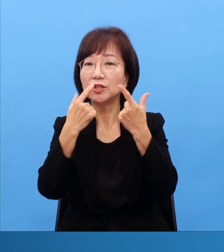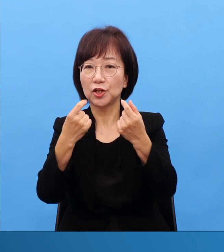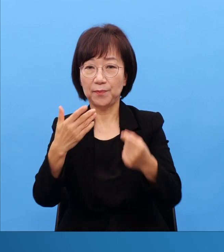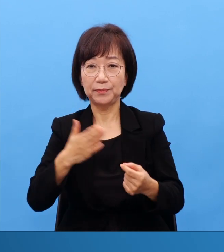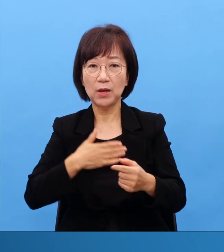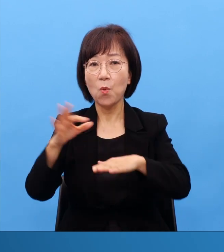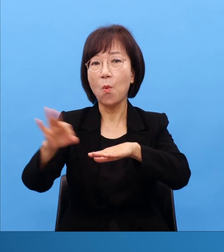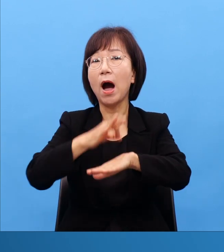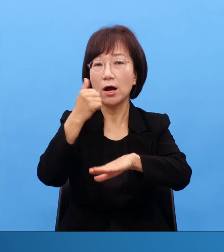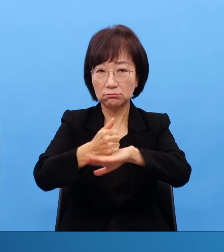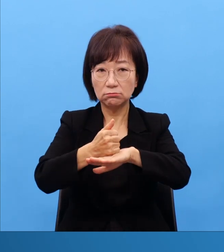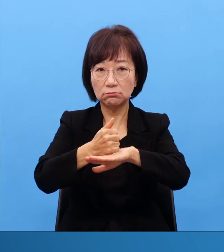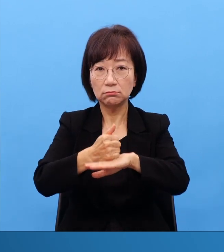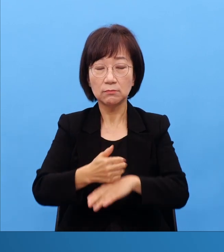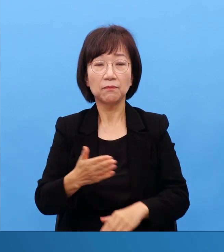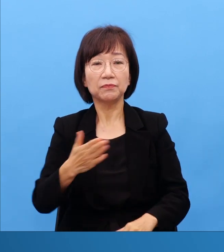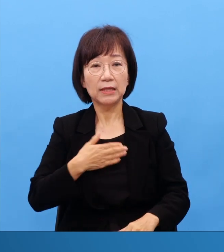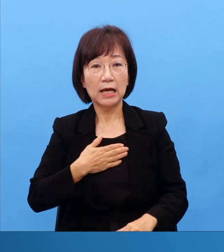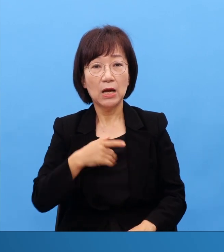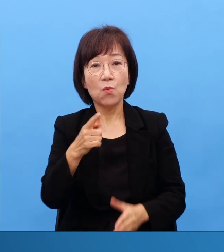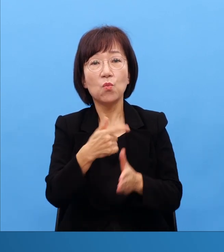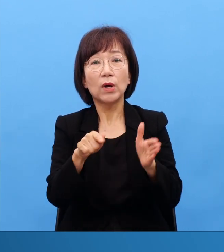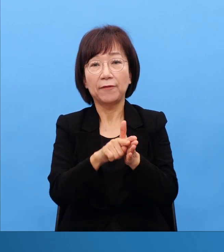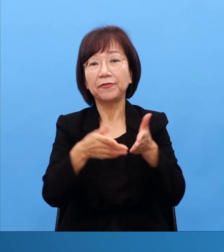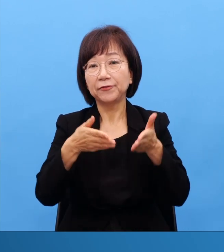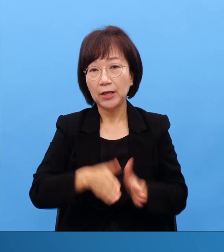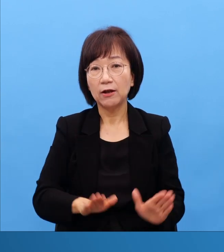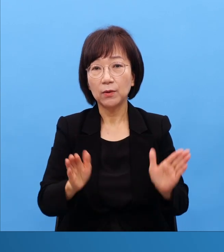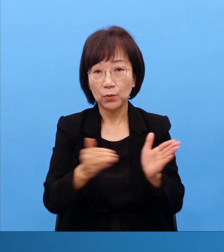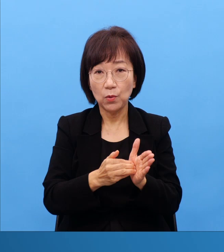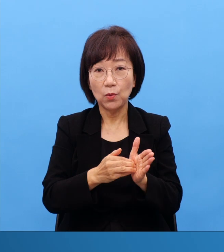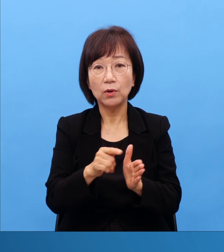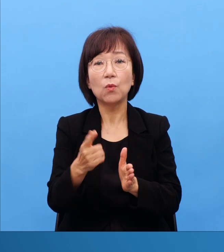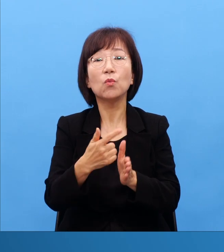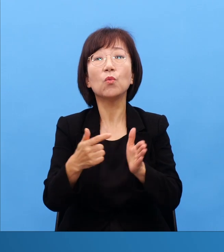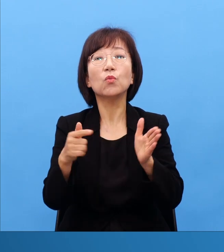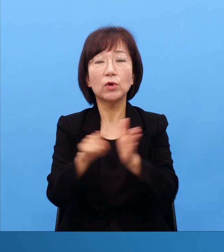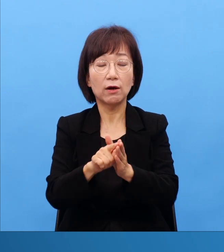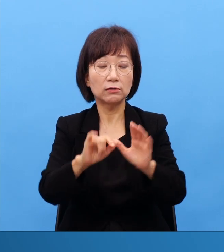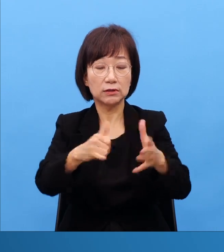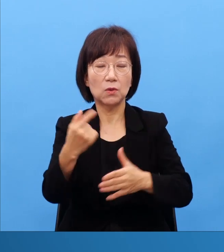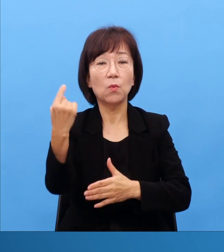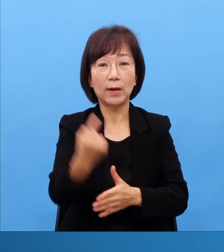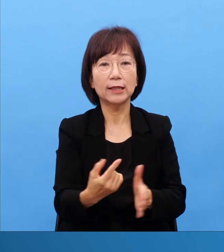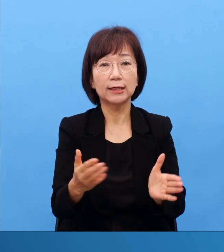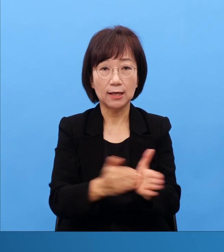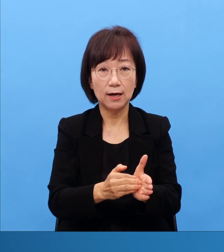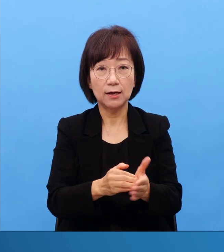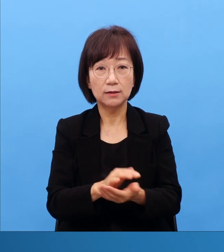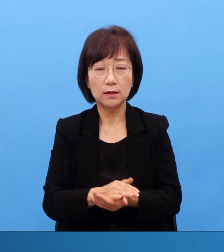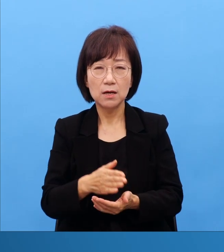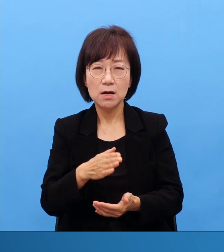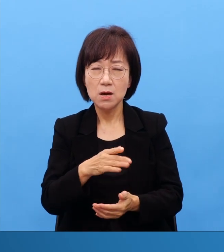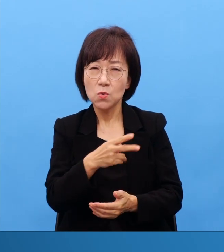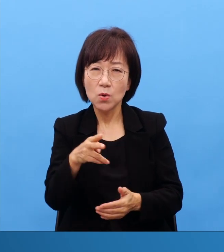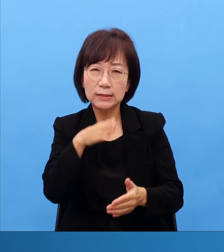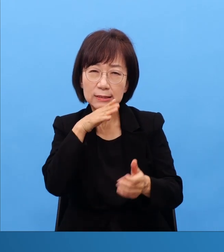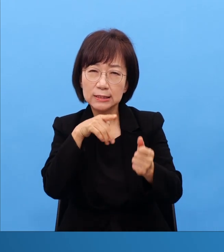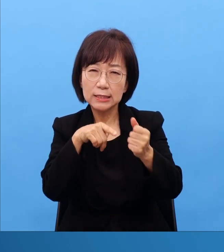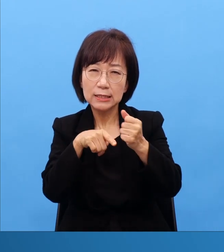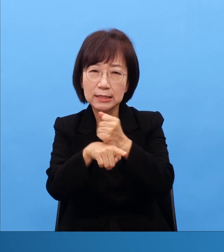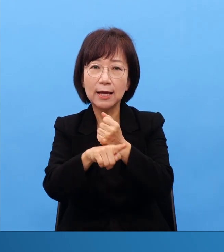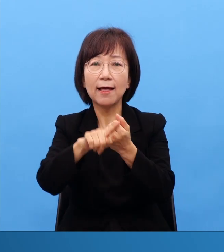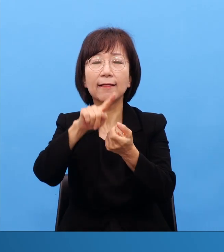내가 왕이니라. 내가 이를 위하여 태어났으며 이를 위하여 세상에 왔나니 곧 진리에